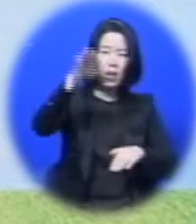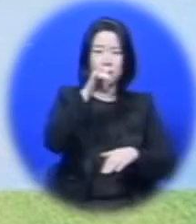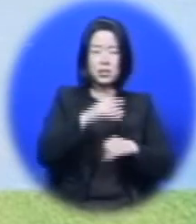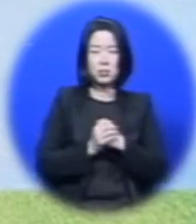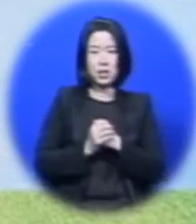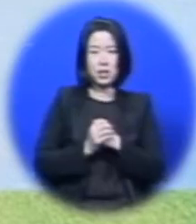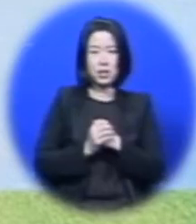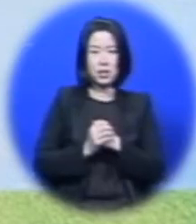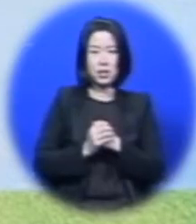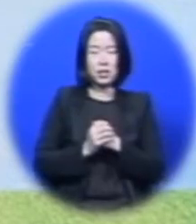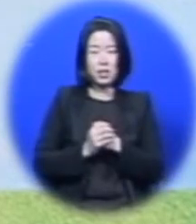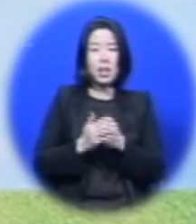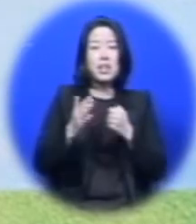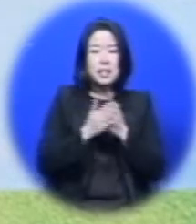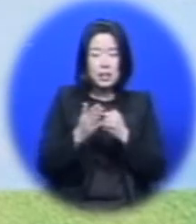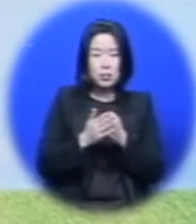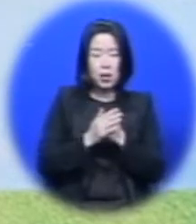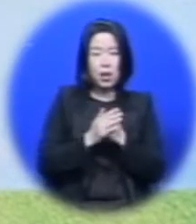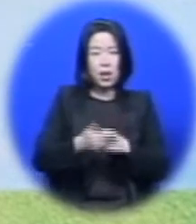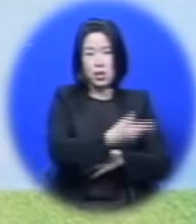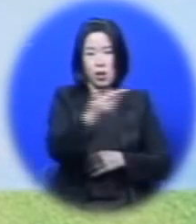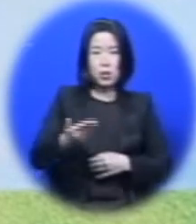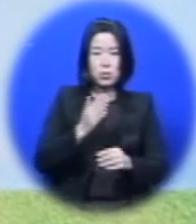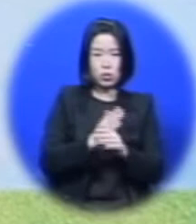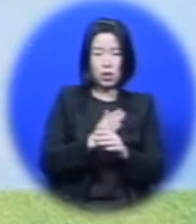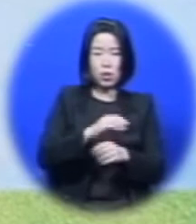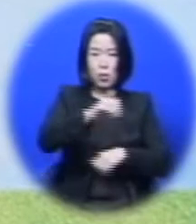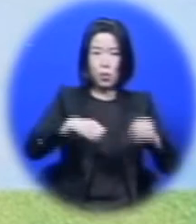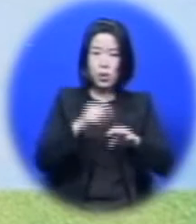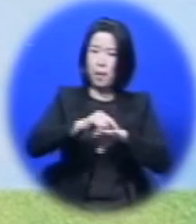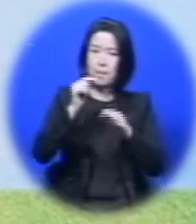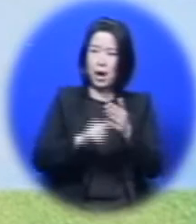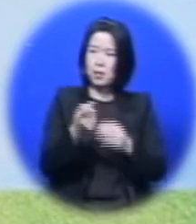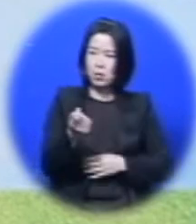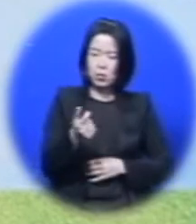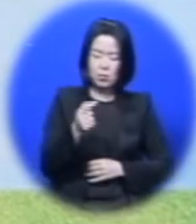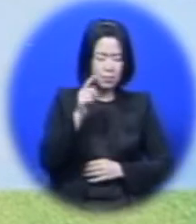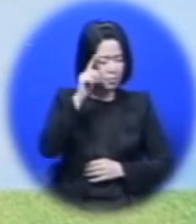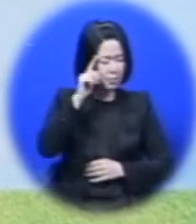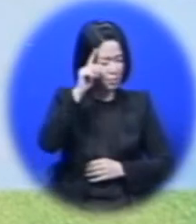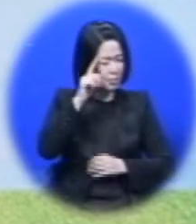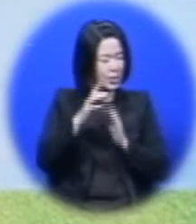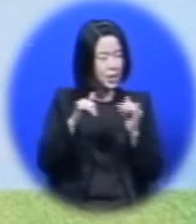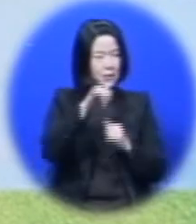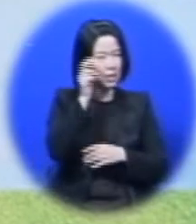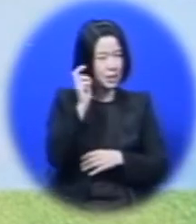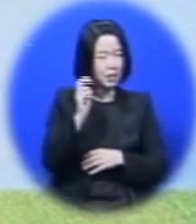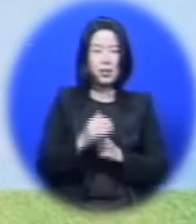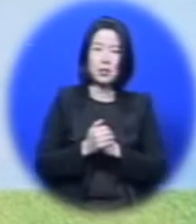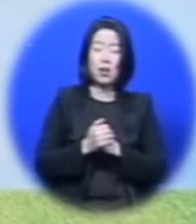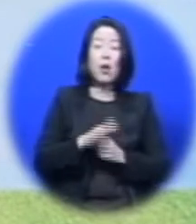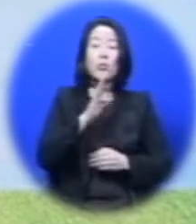그러면 여러분들 중에는 오히려 마음에 좀 짜증이 나시는 분도 있으실 겁니다.